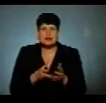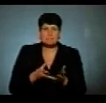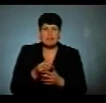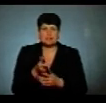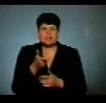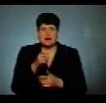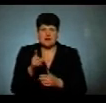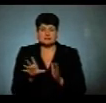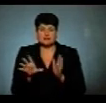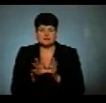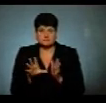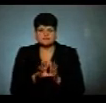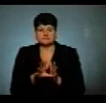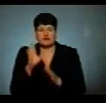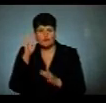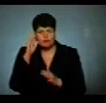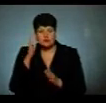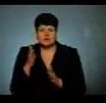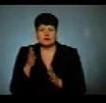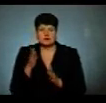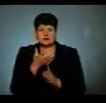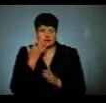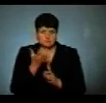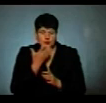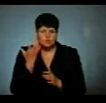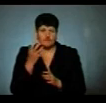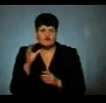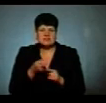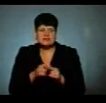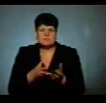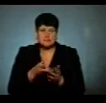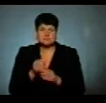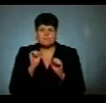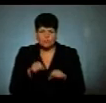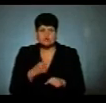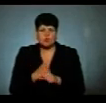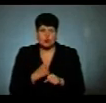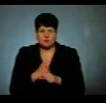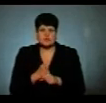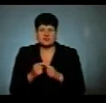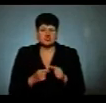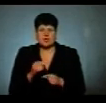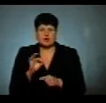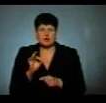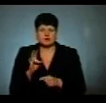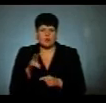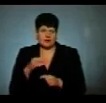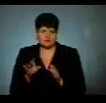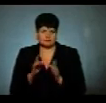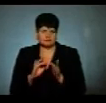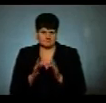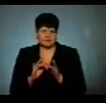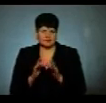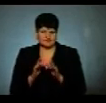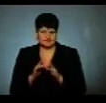газ, електроенергію, водоканал, теплокомуненерго. Всі ці платежі можна робити через систему онлайн. Все це можна